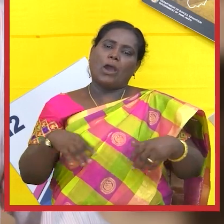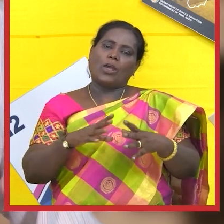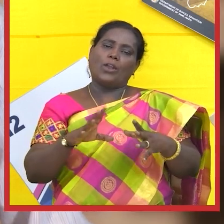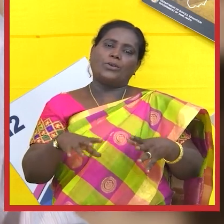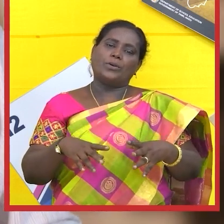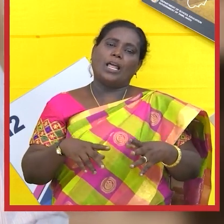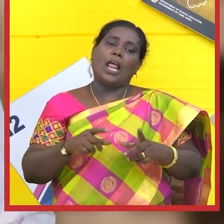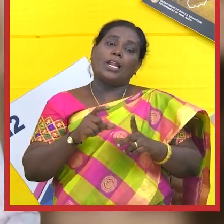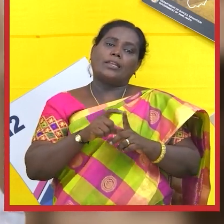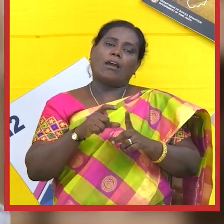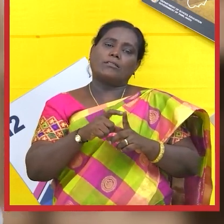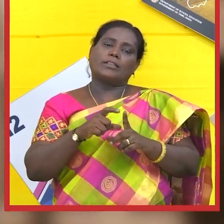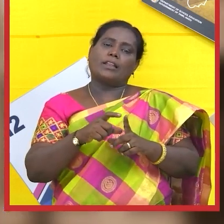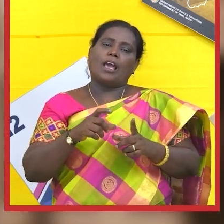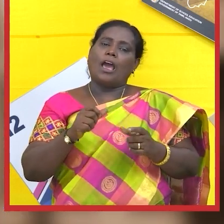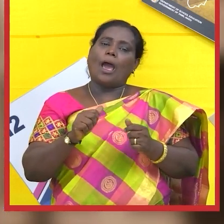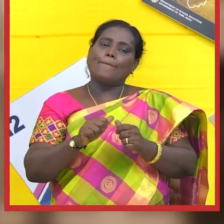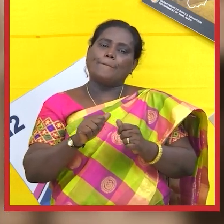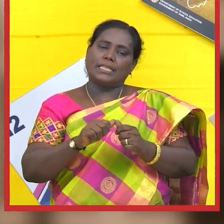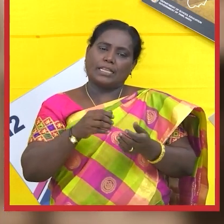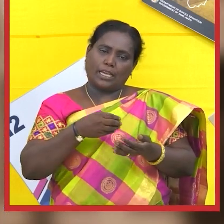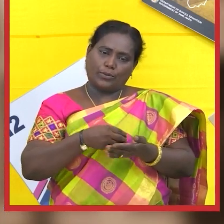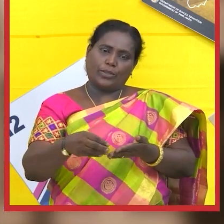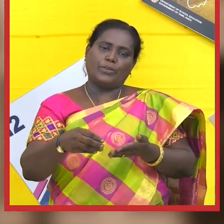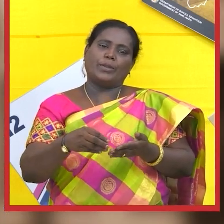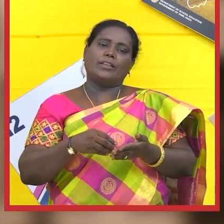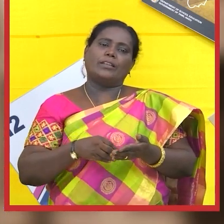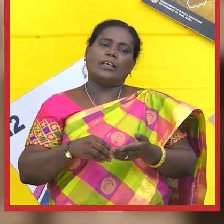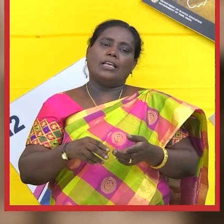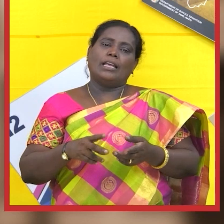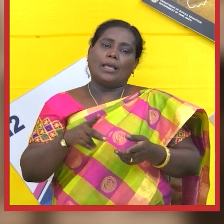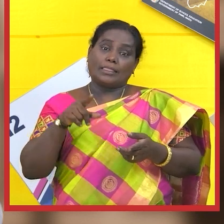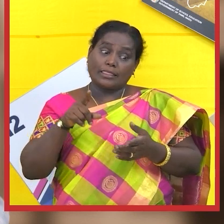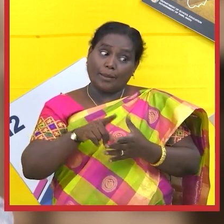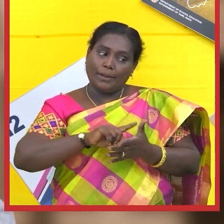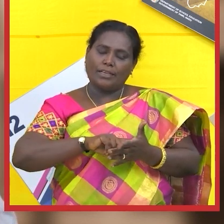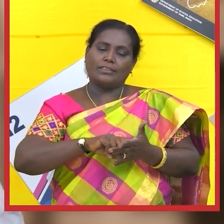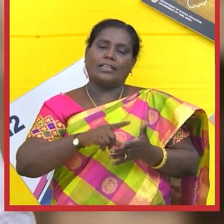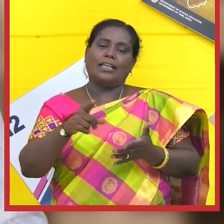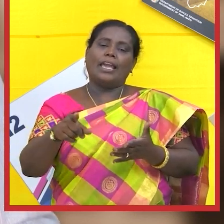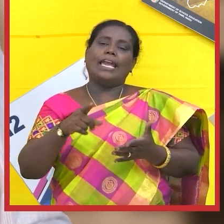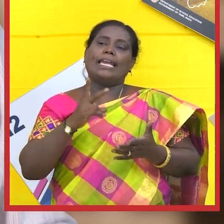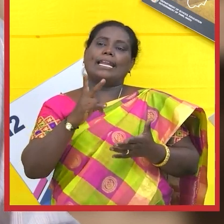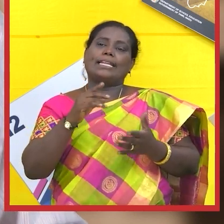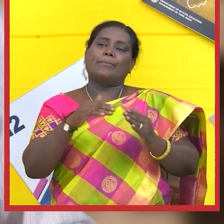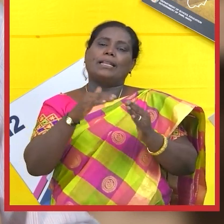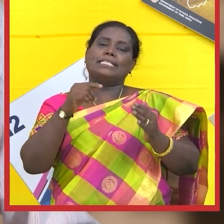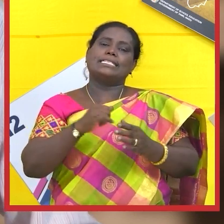டாக்டர் அம்பேத்கர் அவர்களும் கலந்து கொள்கிறார்கள். அவருடன் தமிழகத்தைச் சார்ந்த இரட்டைமலை சீனிவாசன் வட்டமேசை மாநாடுகளிலே